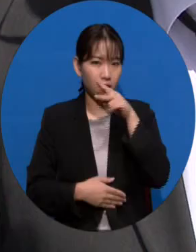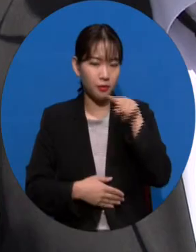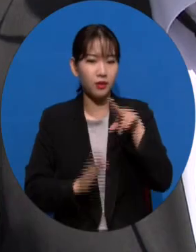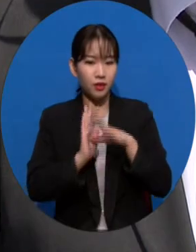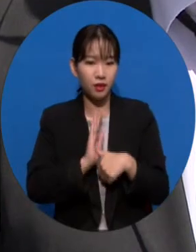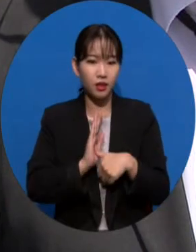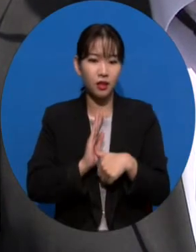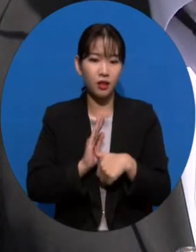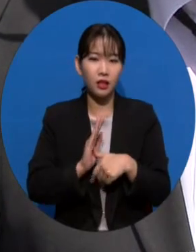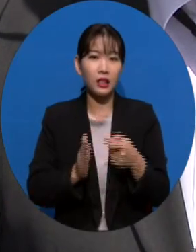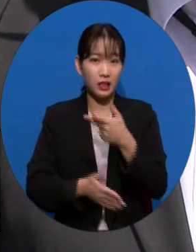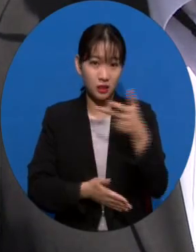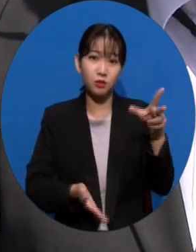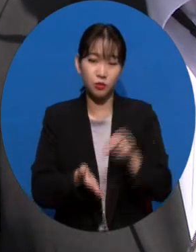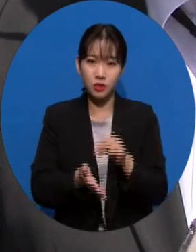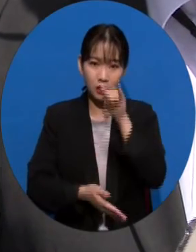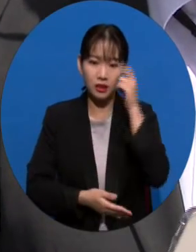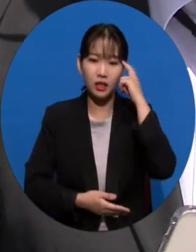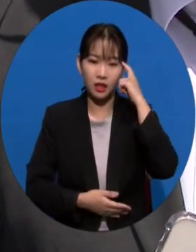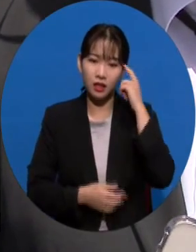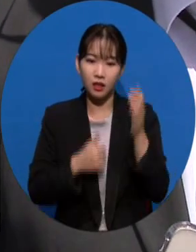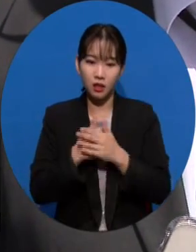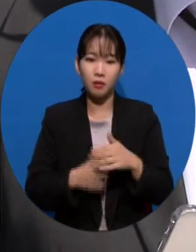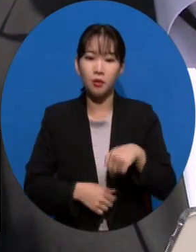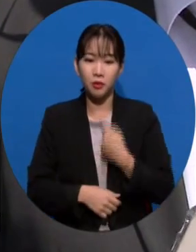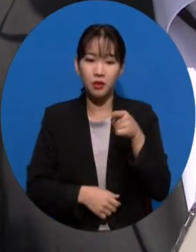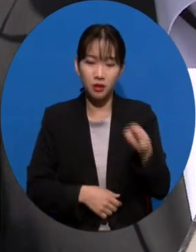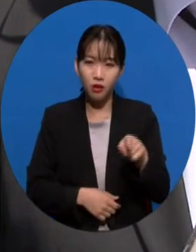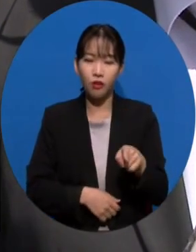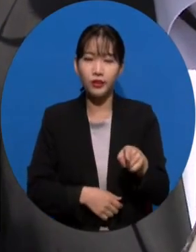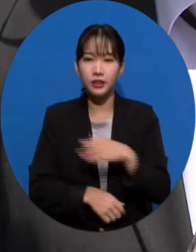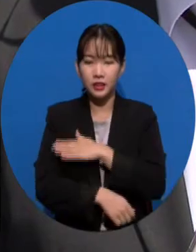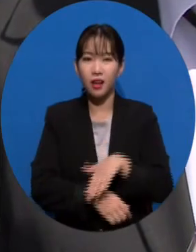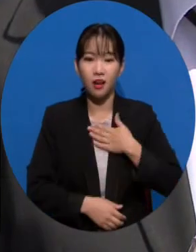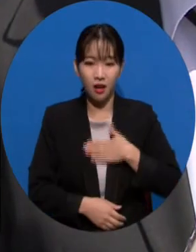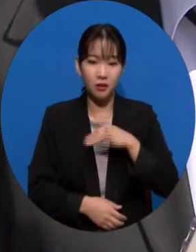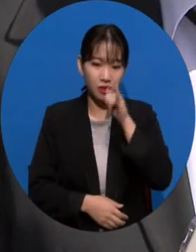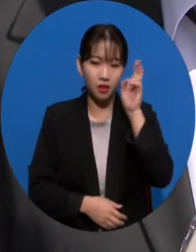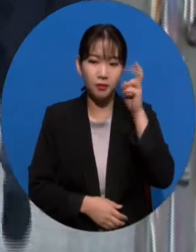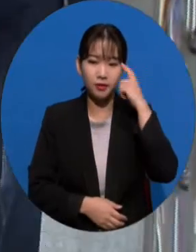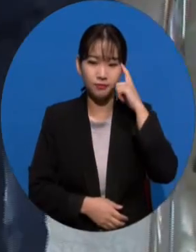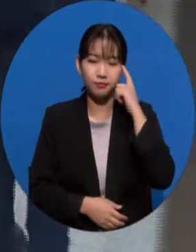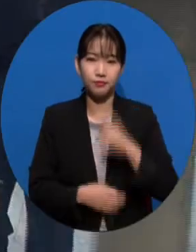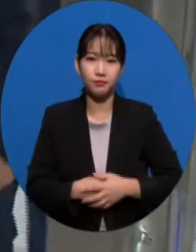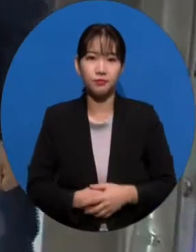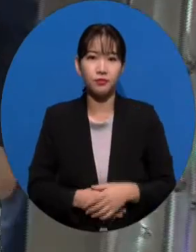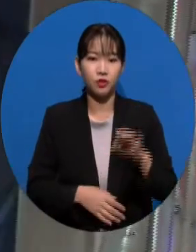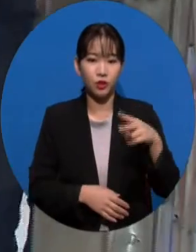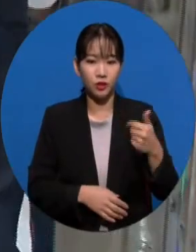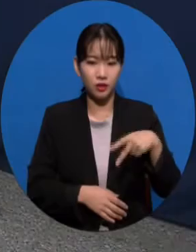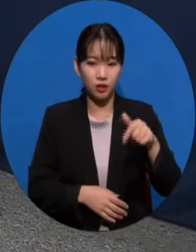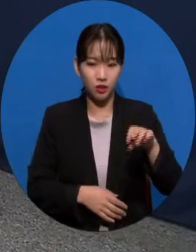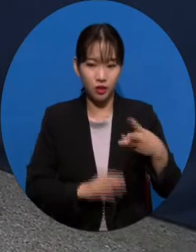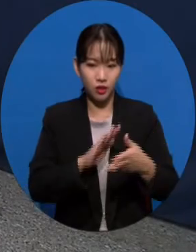내가 보기에는 적지 않은 문제가 있다고 생각하기 때문에 본인도 그러한 점을 갖다 잘 인식하고 있을 거라고 생각을 해요. 윤석열 전